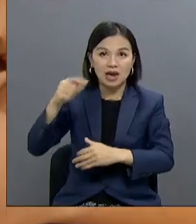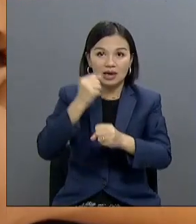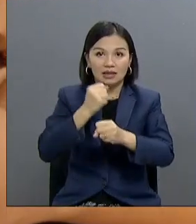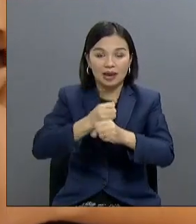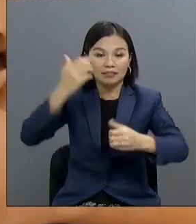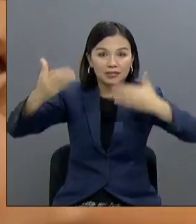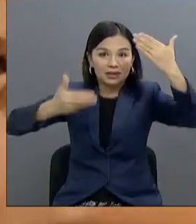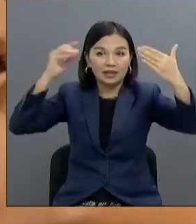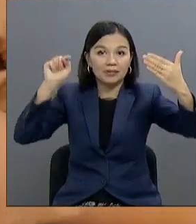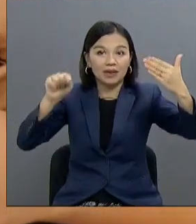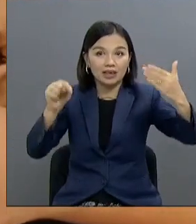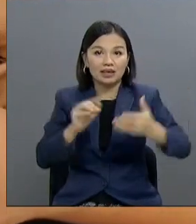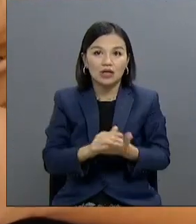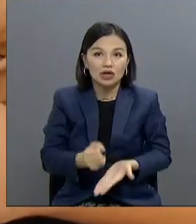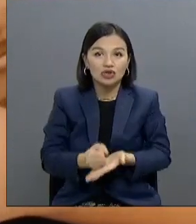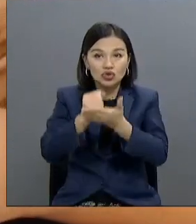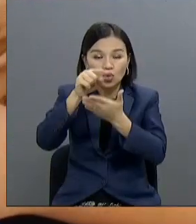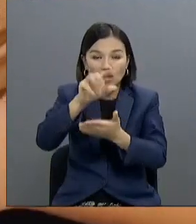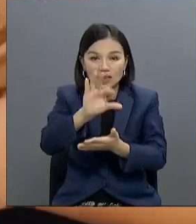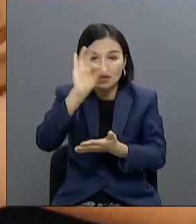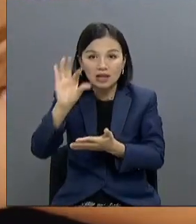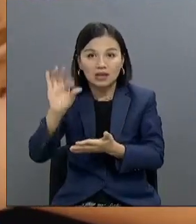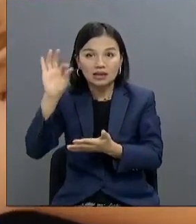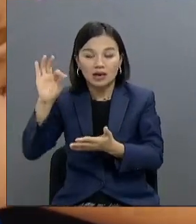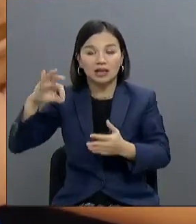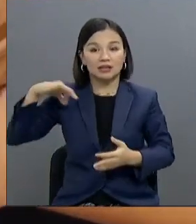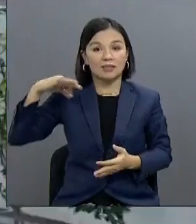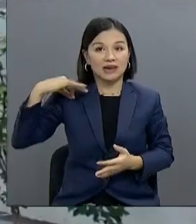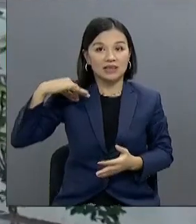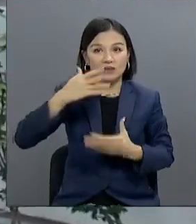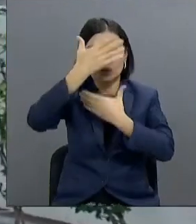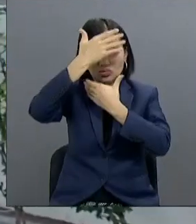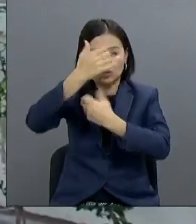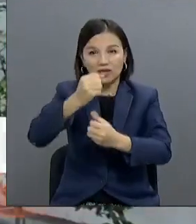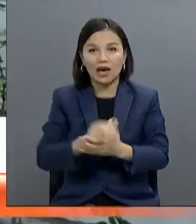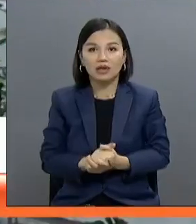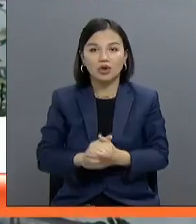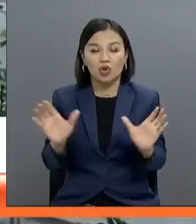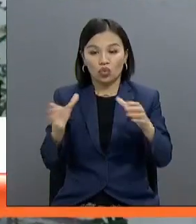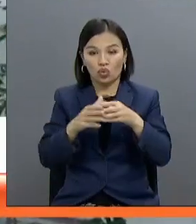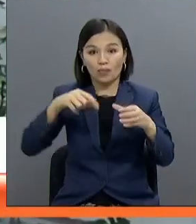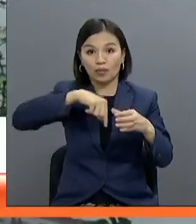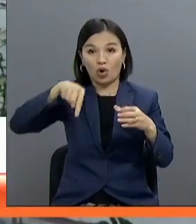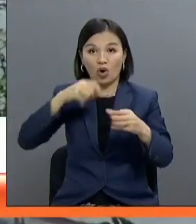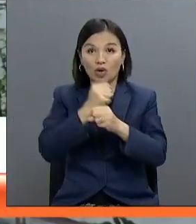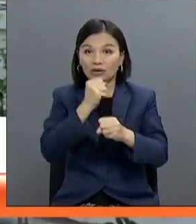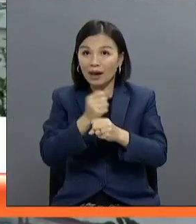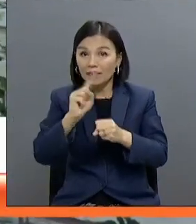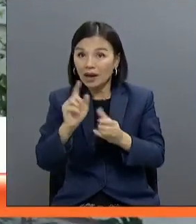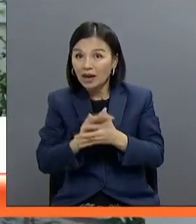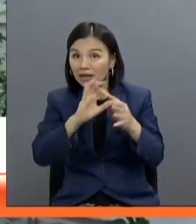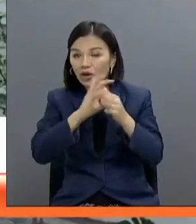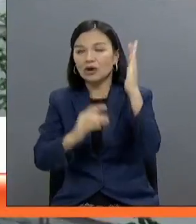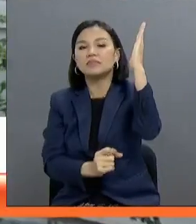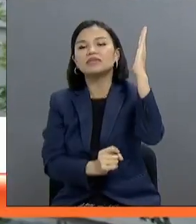ศการในครั้งนี้จะเป็นการเลือกประเด็นที่สมาชิกกลุ่มสนใจ ครับสำหรับกลุ่มผมนะก็ทำเรื่องแรงงานและสวัสดิการของประเทศสิงคโปร์นะ